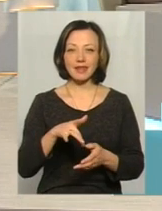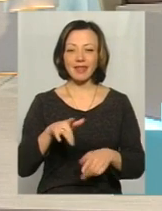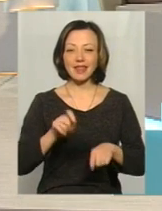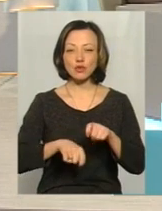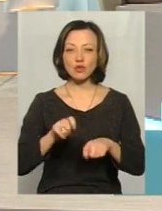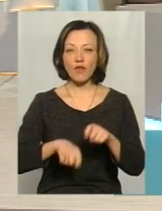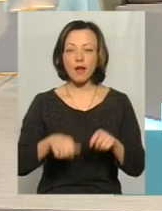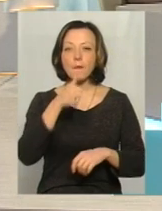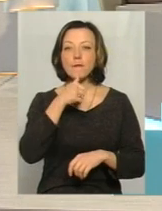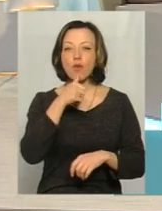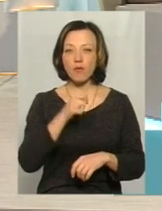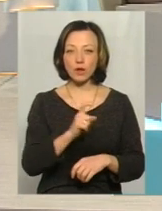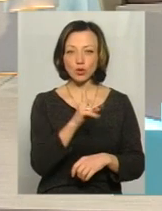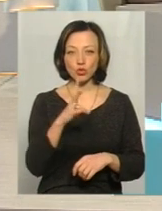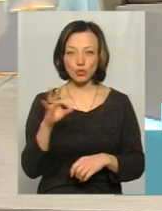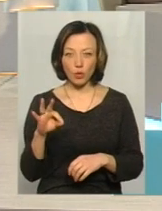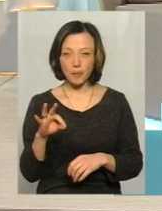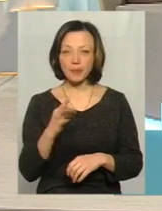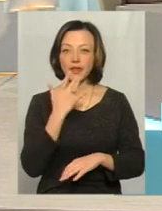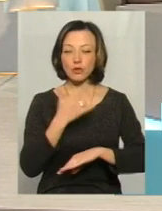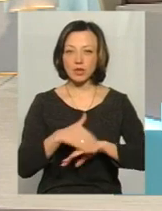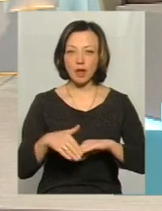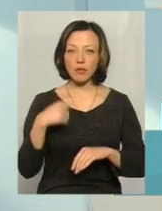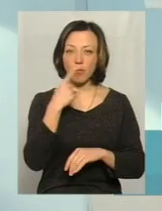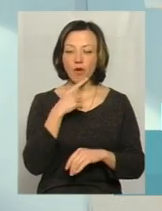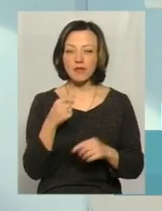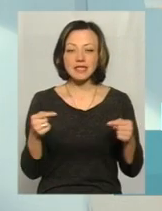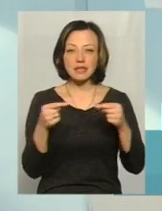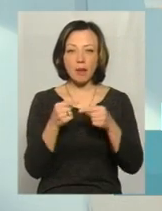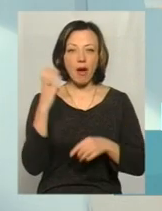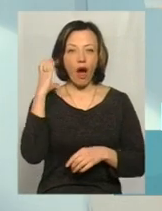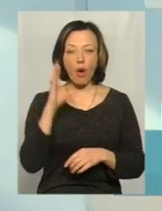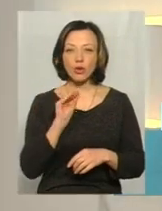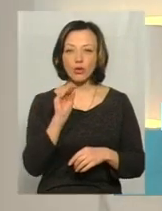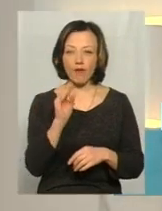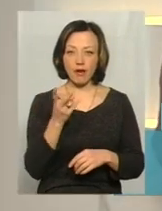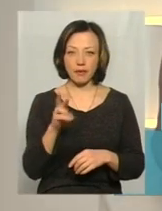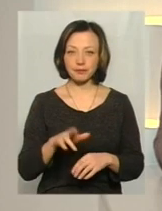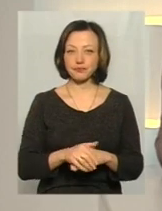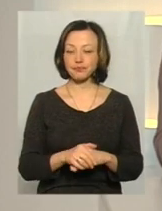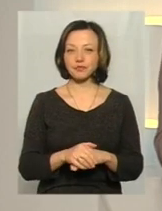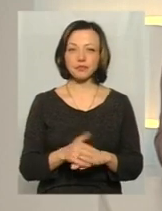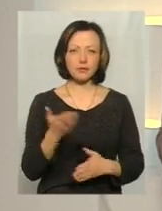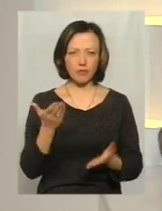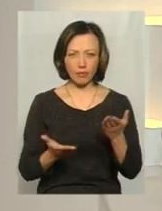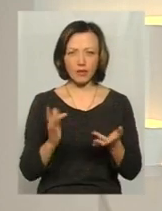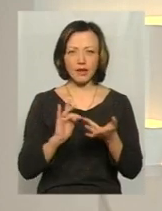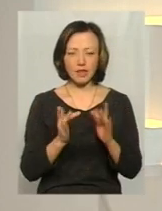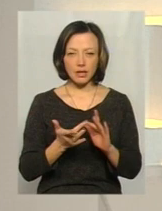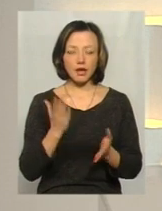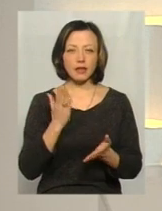пробного зовнішнього незалежного оцінювання з іноземної мови, саме аудіювання. А скажіть, будь ласка, напевно, і в інтернеті